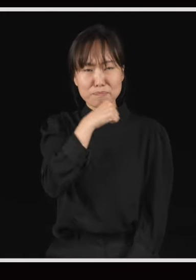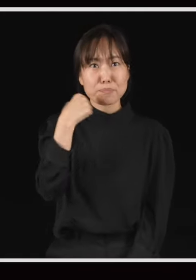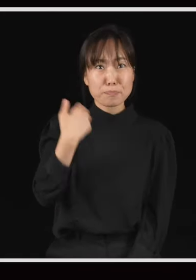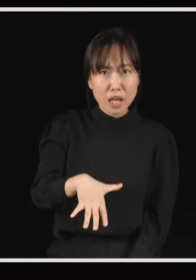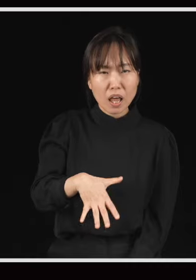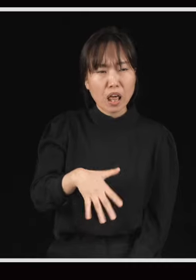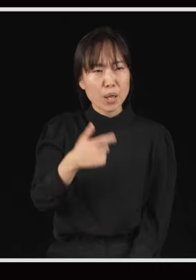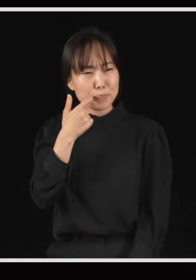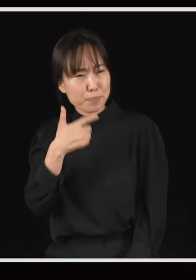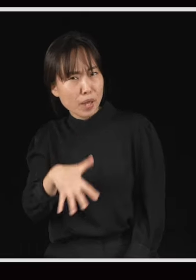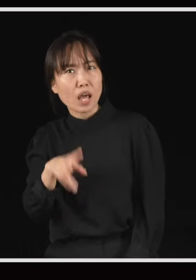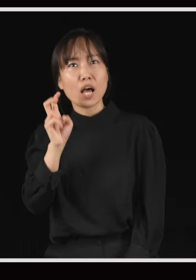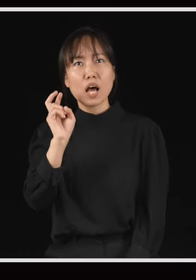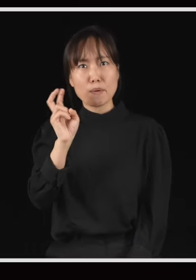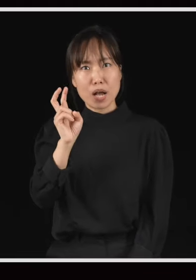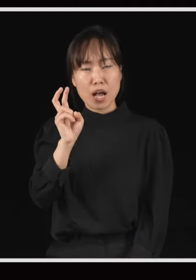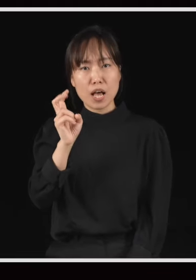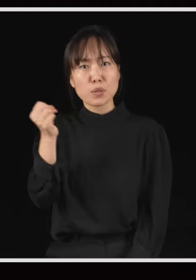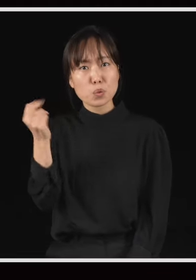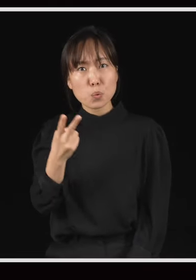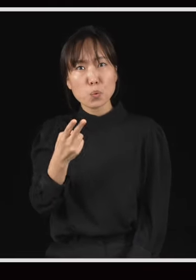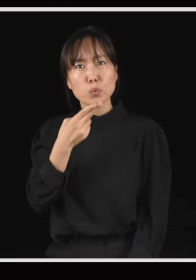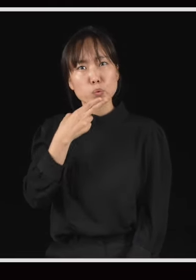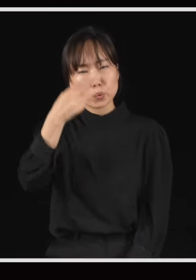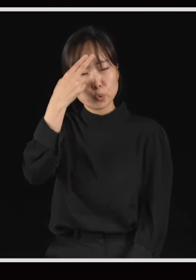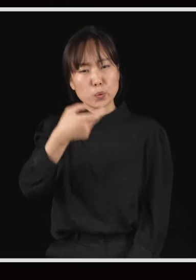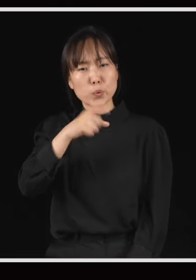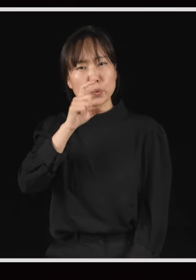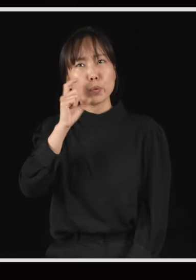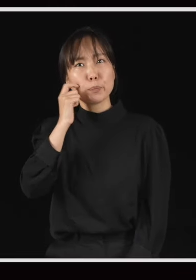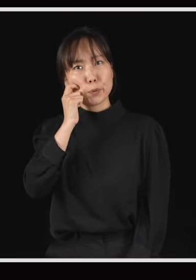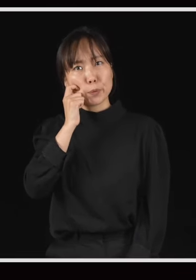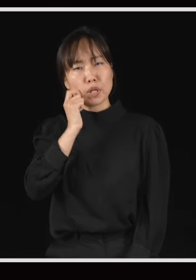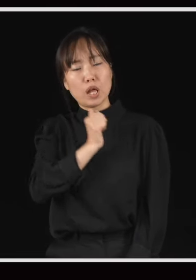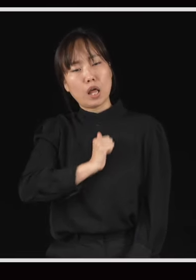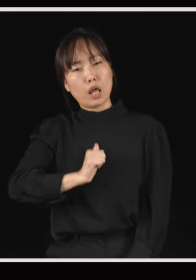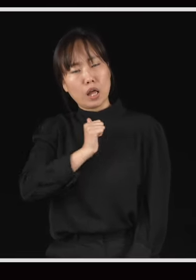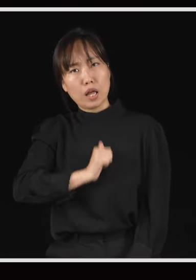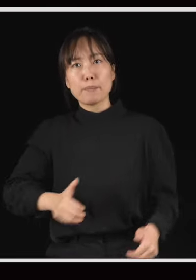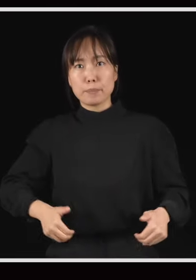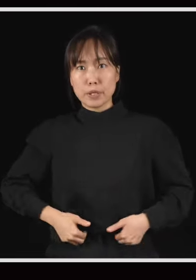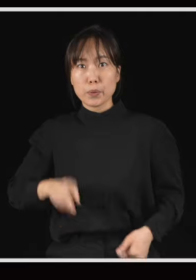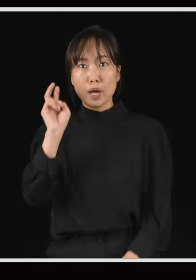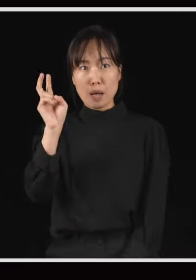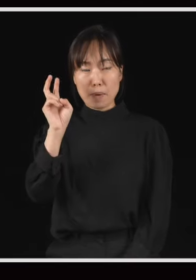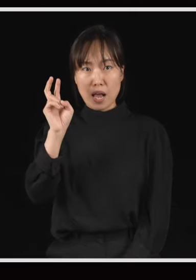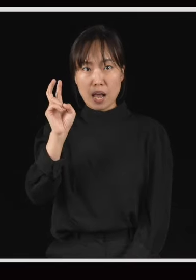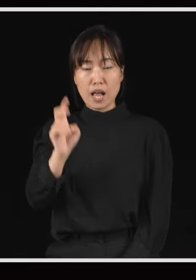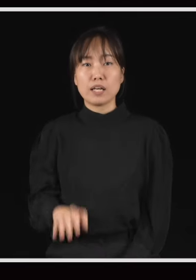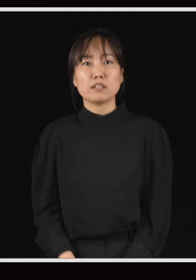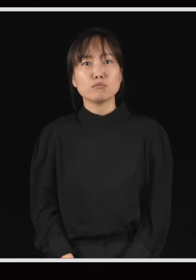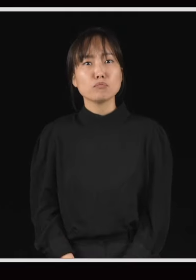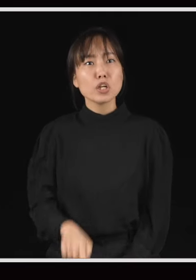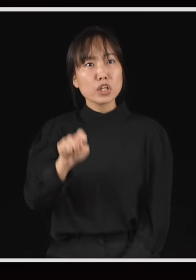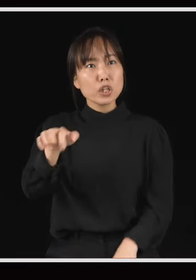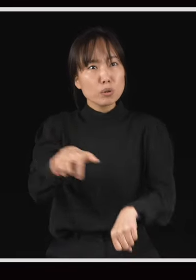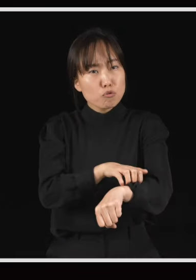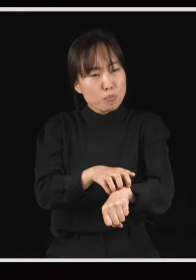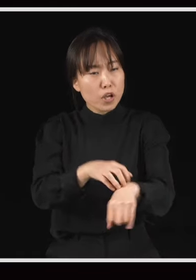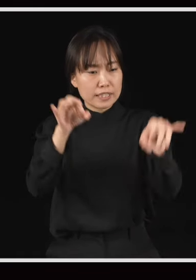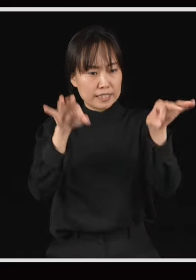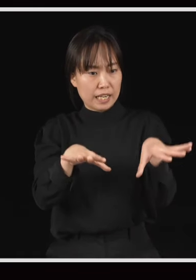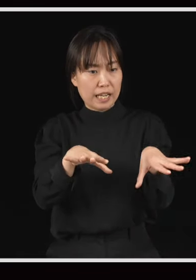있어요. 자극적인 맛이 없을 수도 있고, 더 먹고 싶은 술을 지금 더 못 먹을 수도 있어요. 근데 그런 지금의 약간의